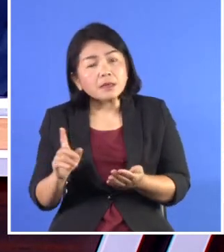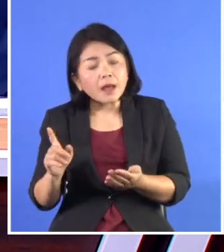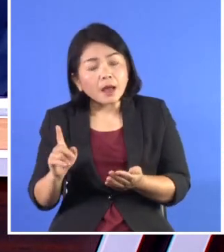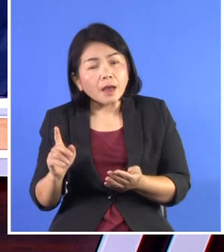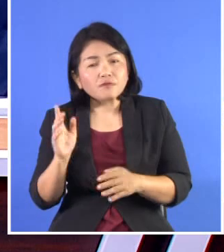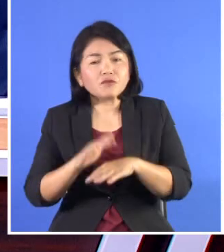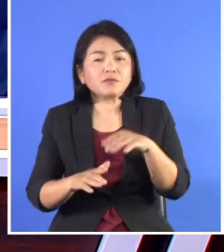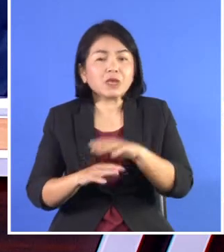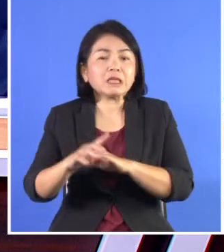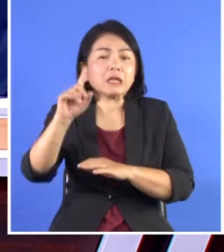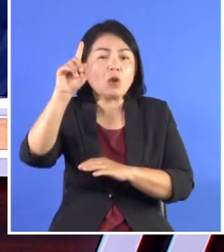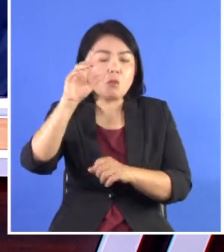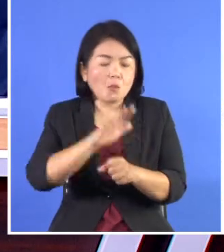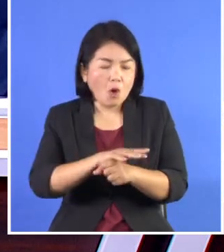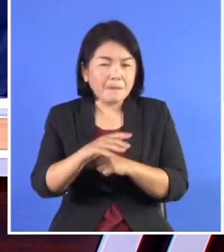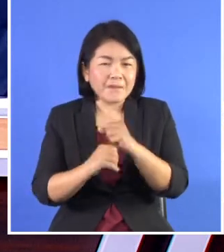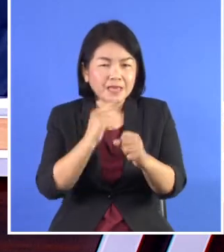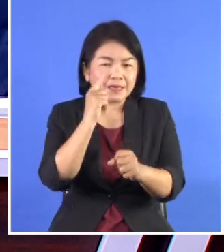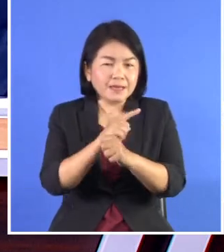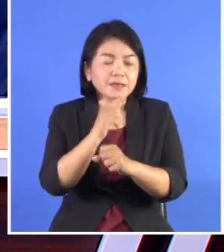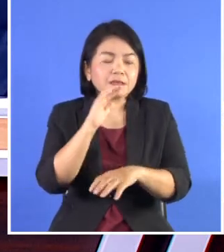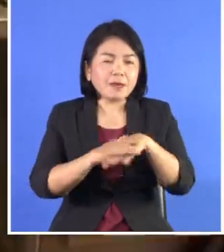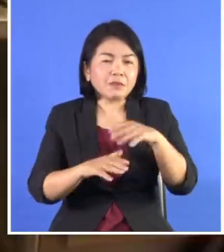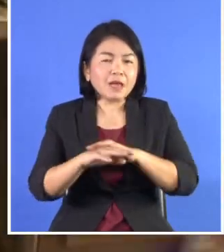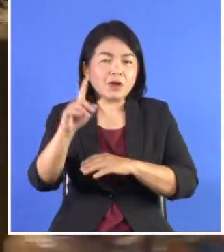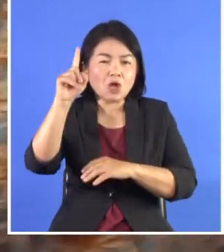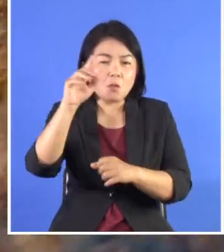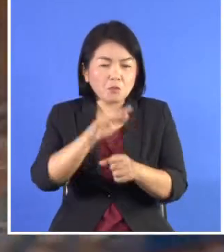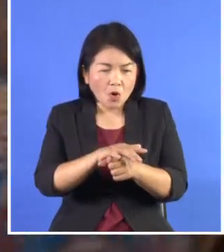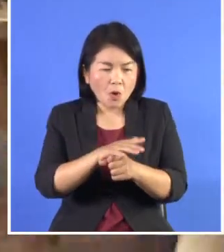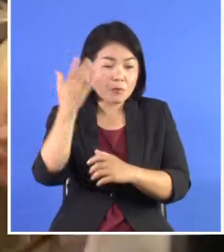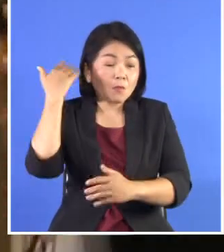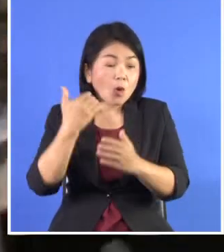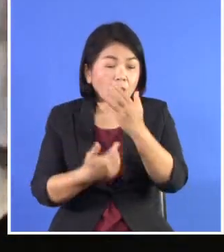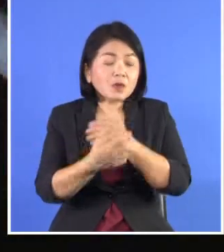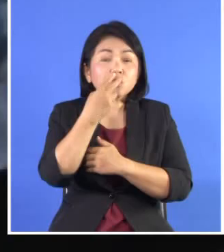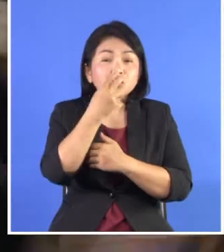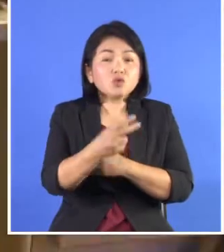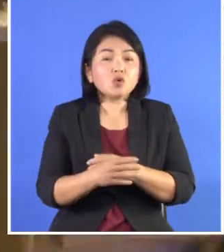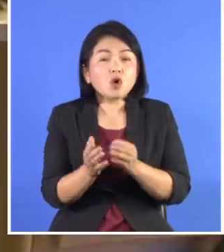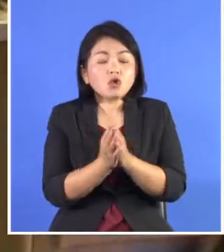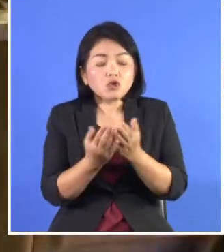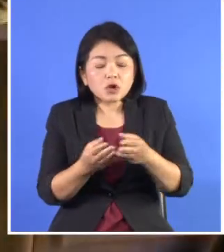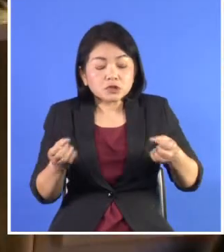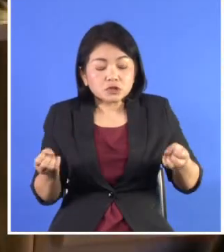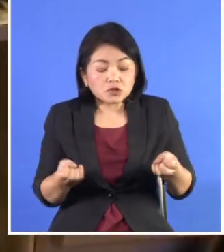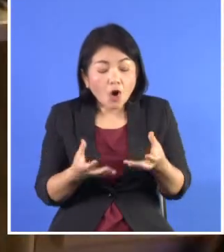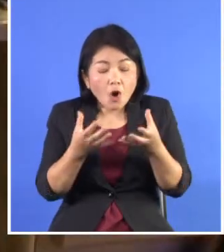ขาทำแค่ปีละครั้งเท่านั้นแล้วเป็นสูตรโบราณด้วยนะคะผู้ชมอยากดูหน้าตาหอยทอดทองเป็นยังไงดูนี่